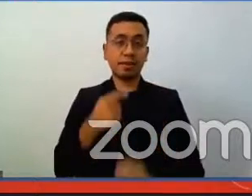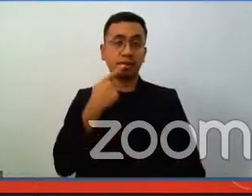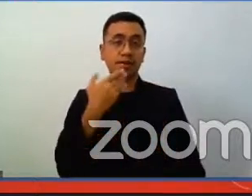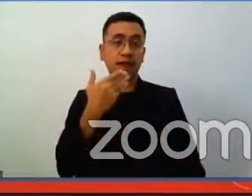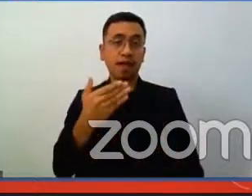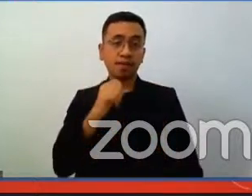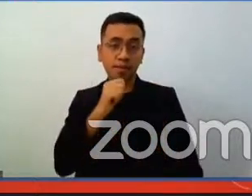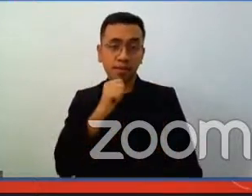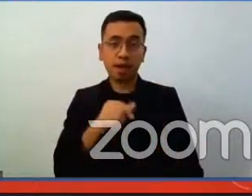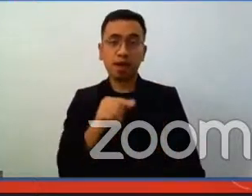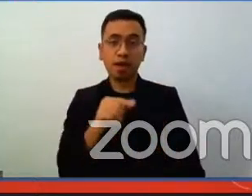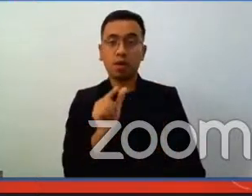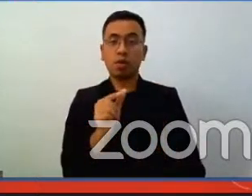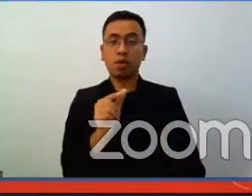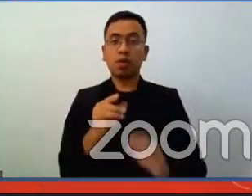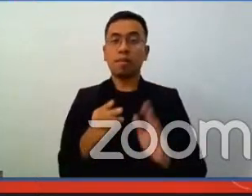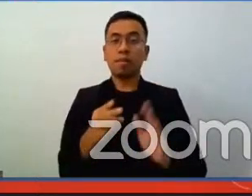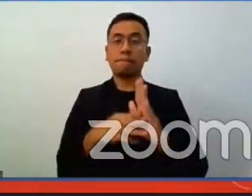Mat Umar ini.